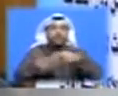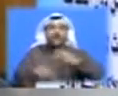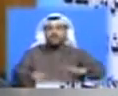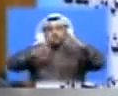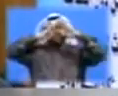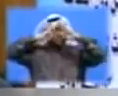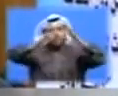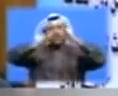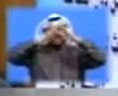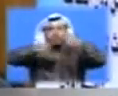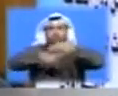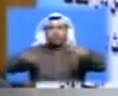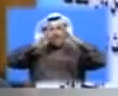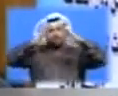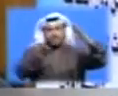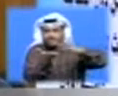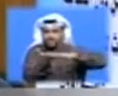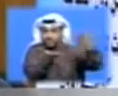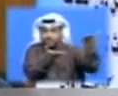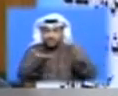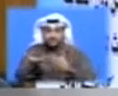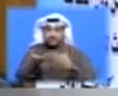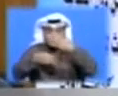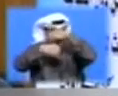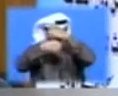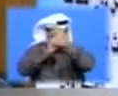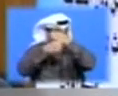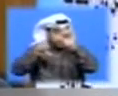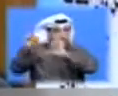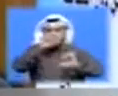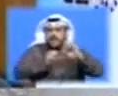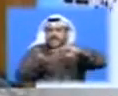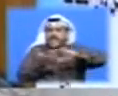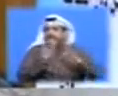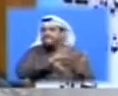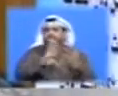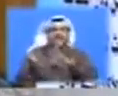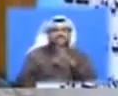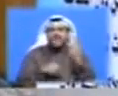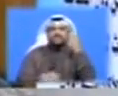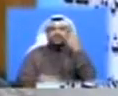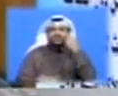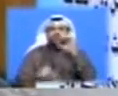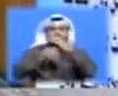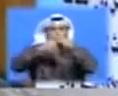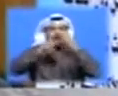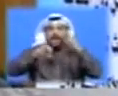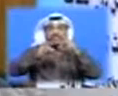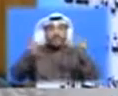مشكورا هذا الصرح العلمي الذي استضافه وأتاح المجال لهذا المركز في عقد هذا